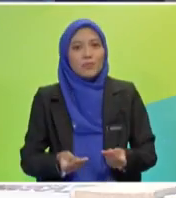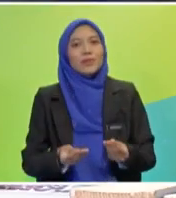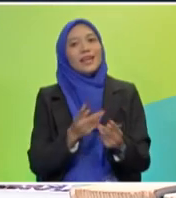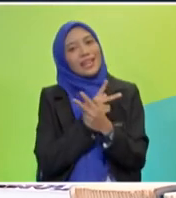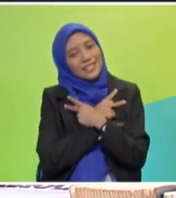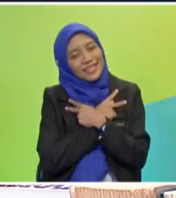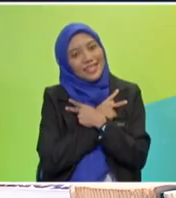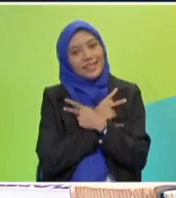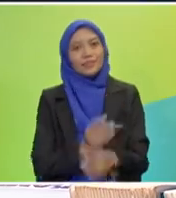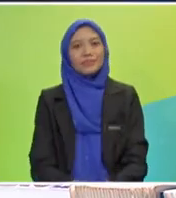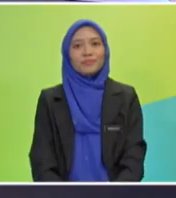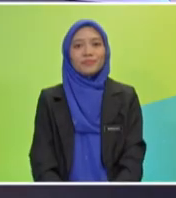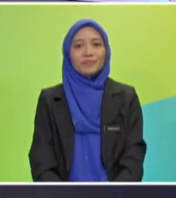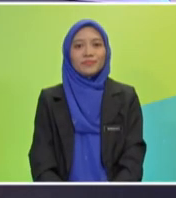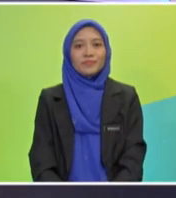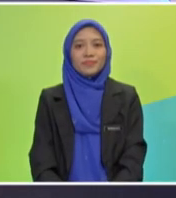saya.